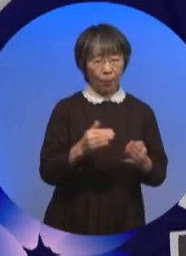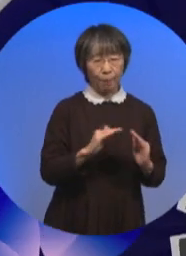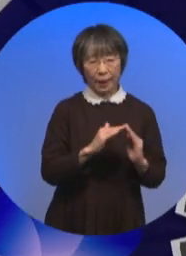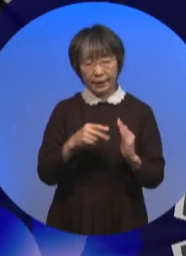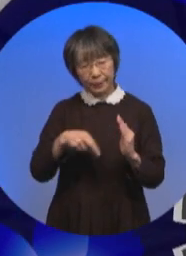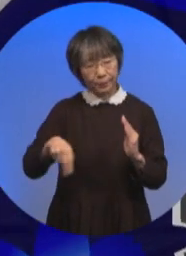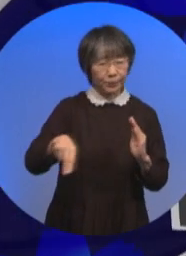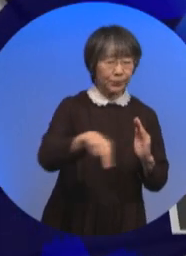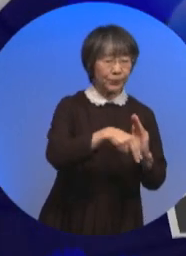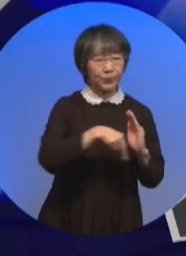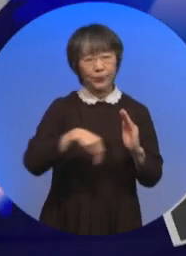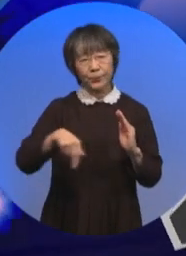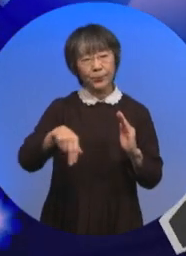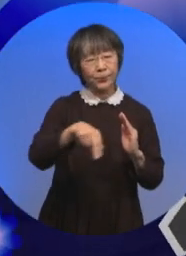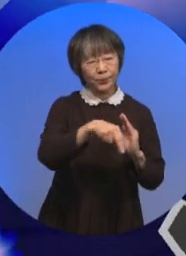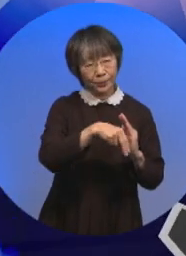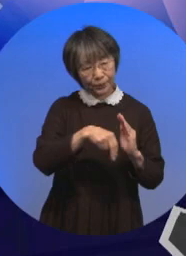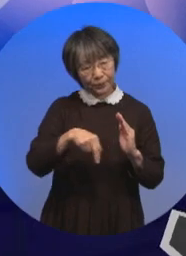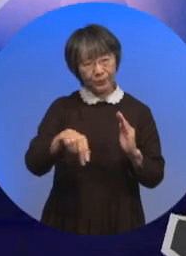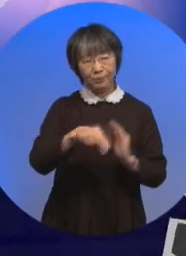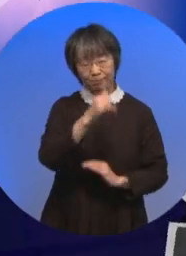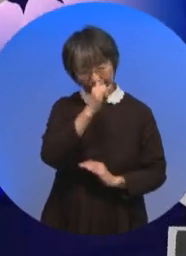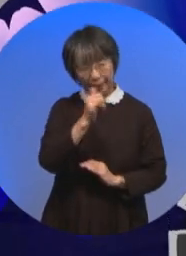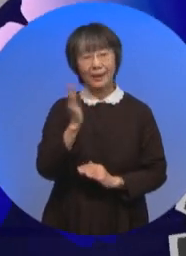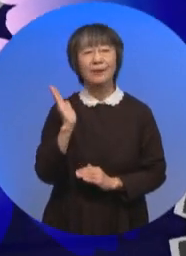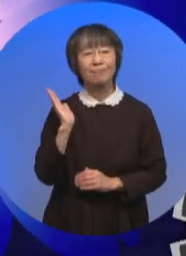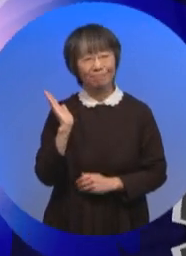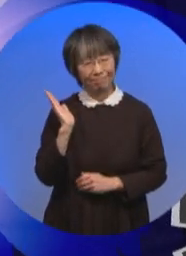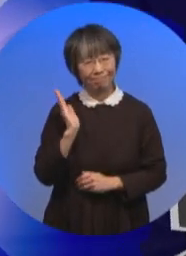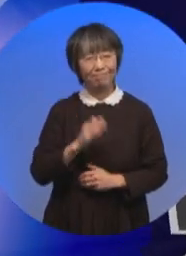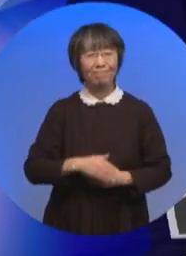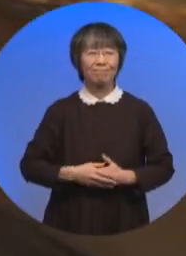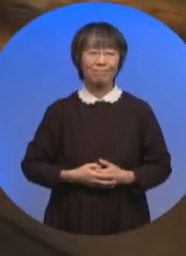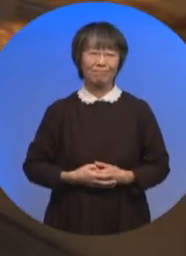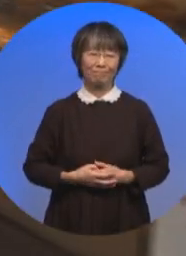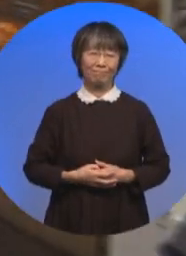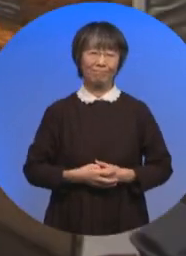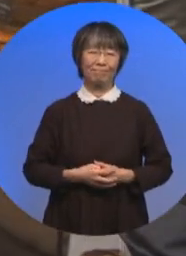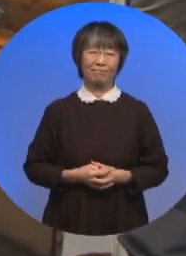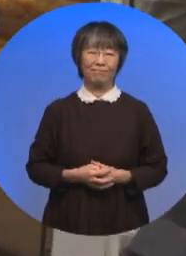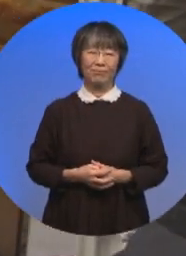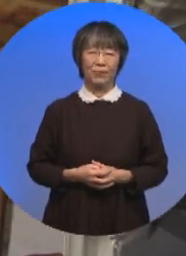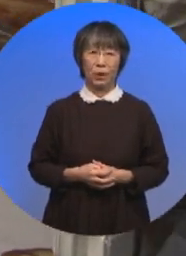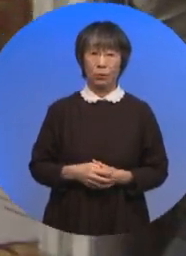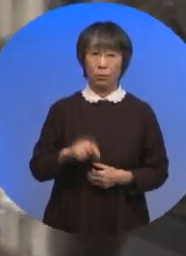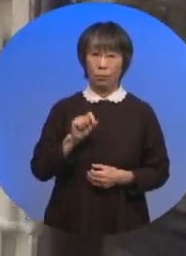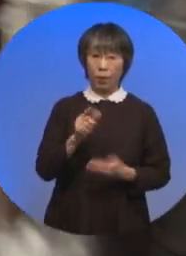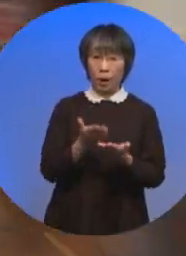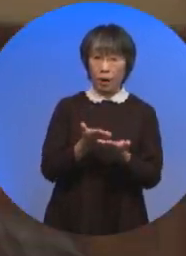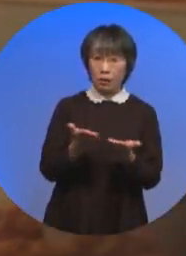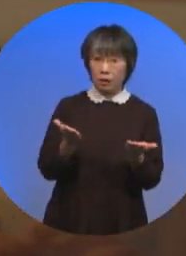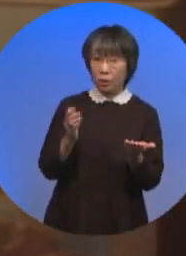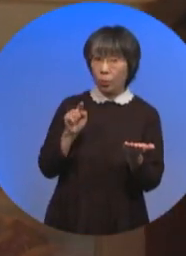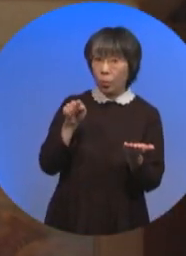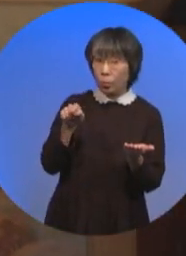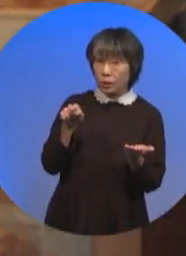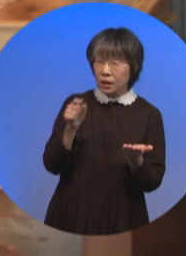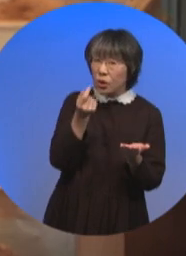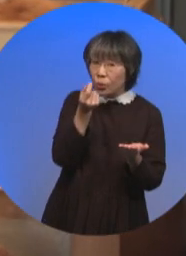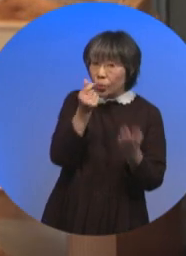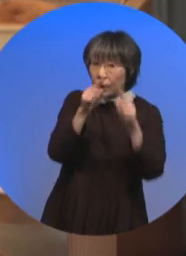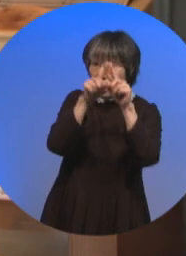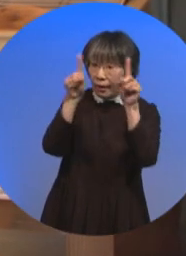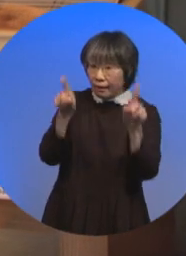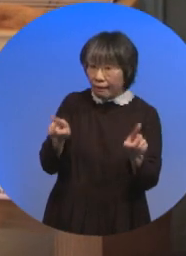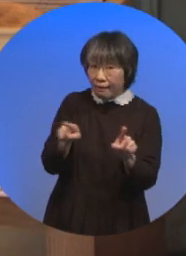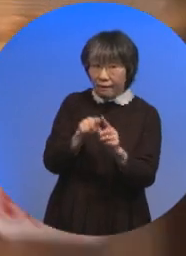た街歩きの達人、上條武史と遭遇。 見てよ、あのパン屋さんの奥にあのかかってちょっとだ